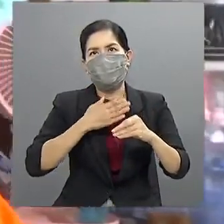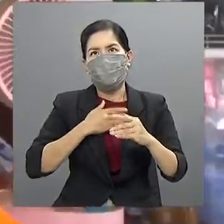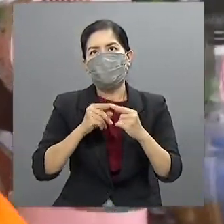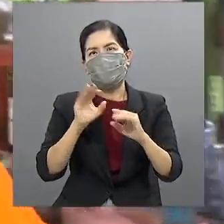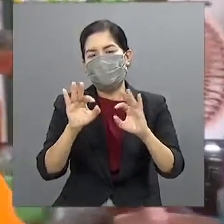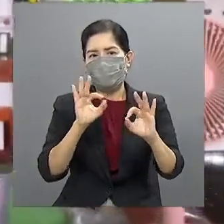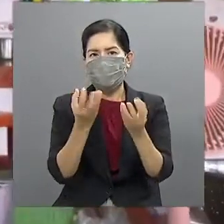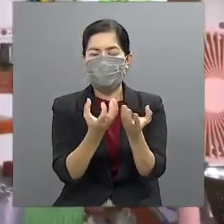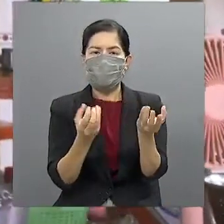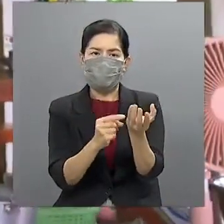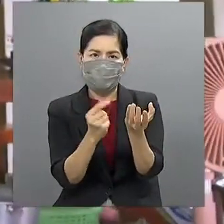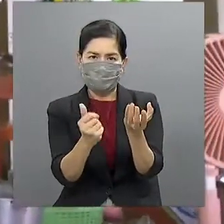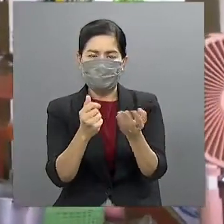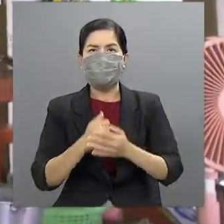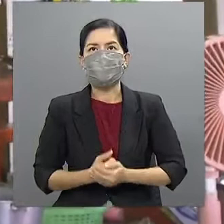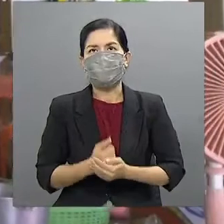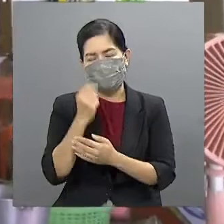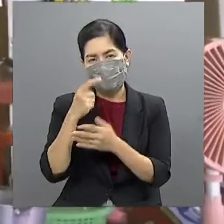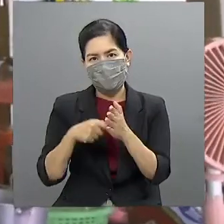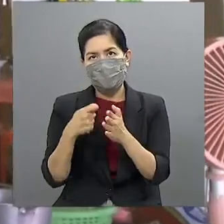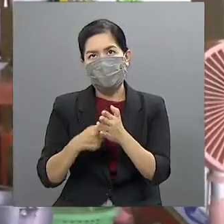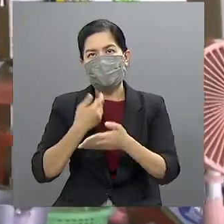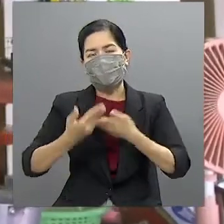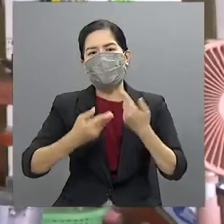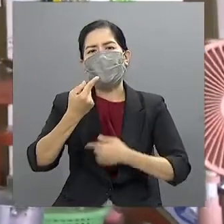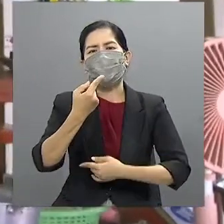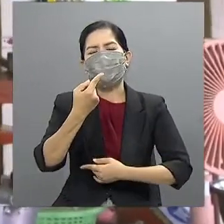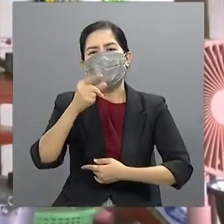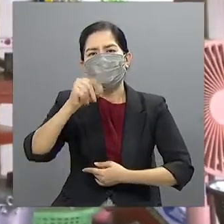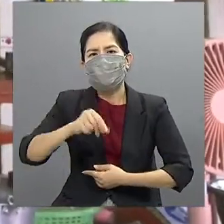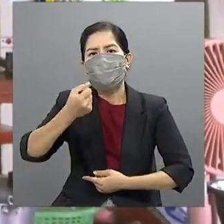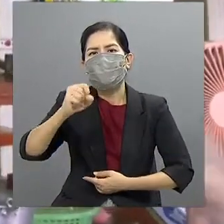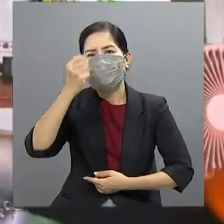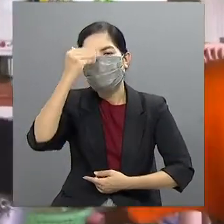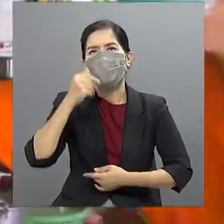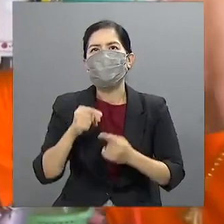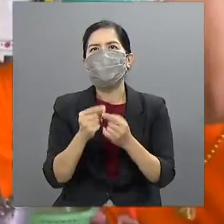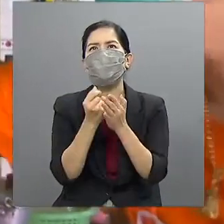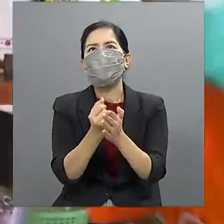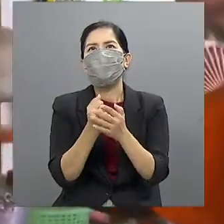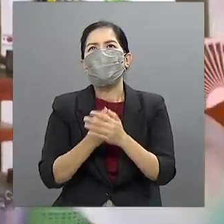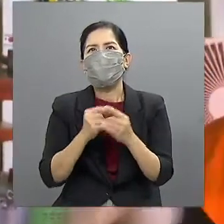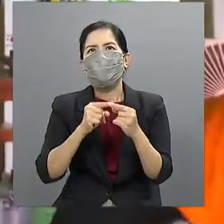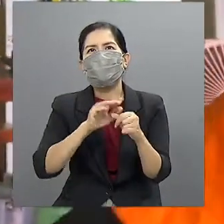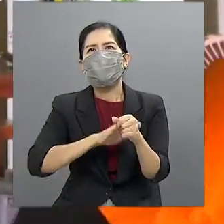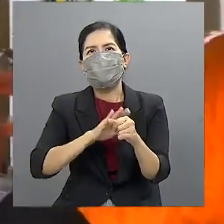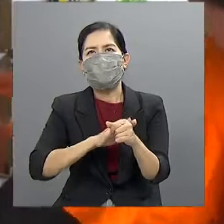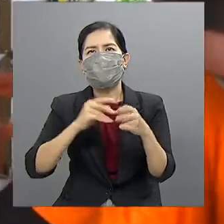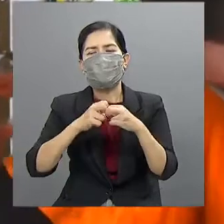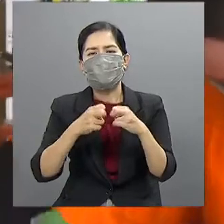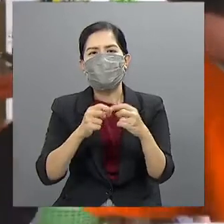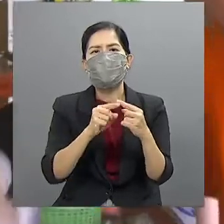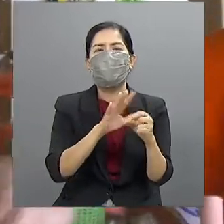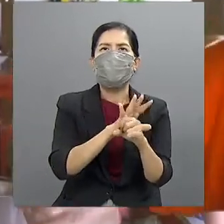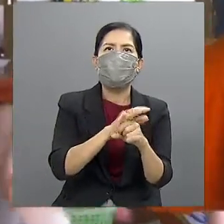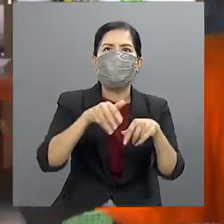ราคานี้เพราะว่าช่วยชาวบ้านที่เขามาโรงพยาบาล ใช่ไหมช่วยชาวบ้านแล้วโควิดด้วยอ่ะขึ้นก็มีใครซื้ออ่ะงบน้อยแล้วบางคนอ่ะ